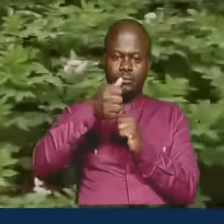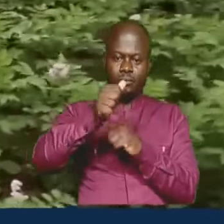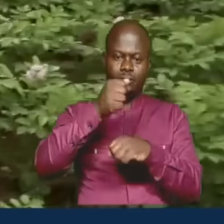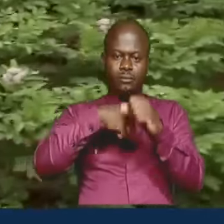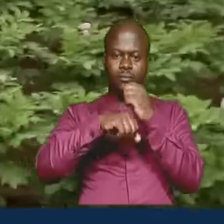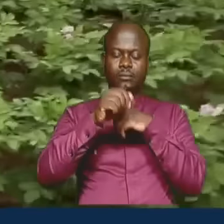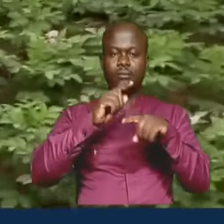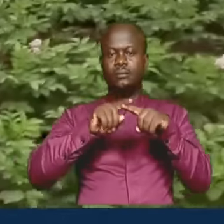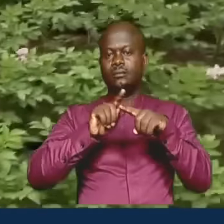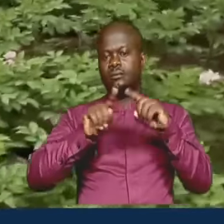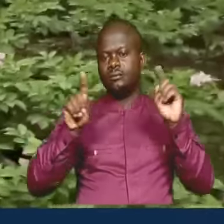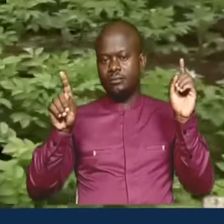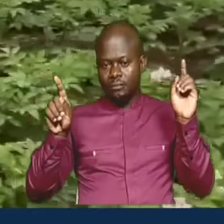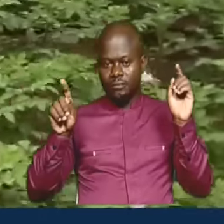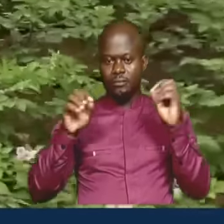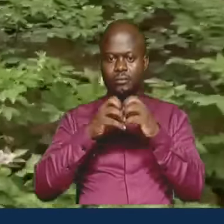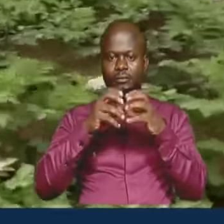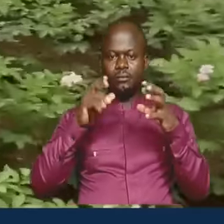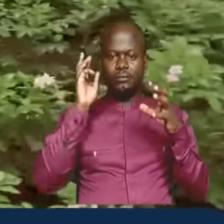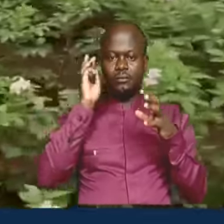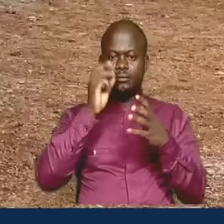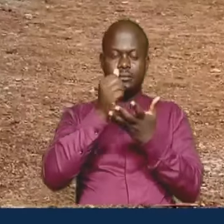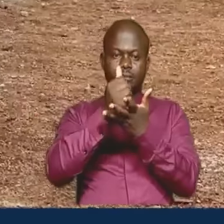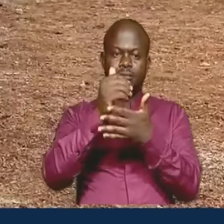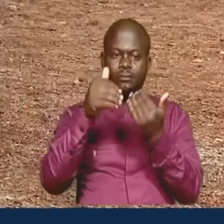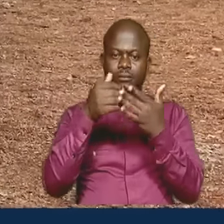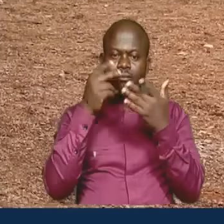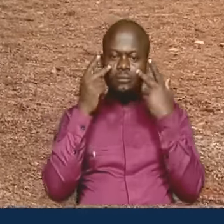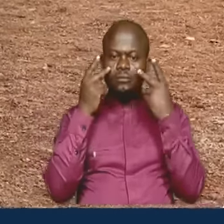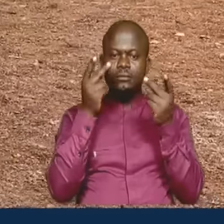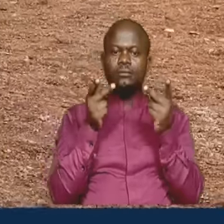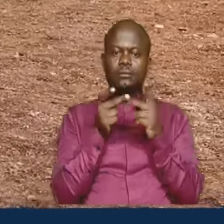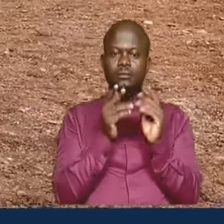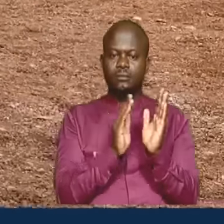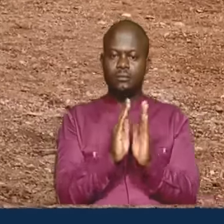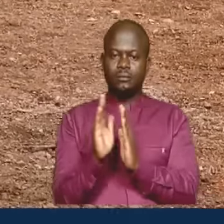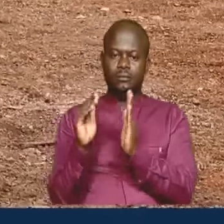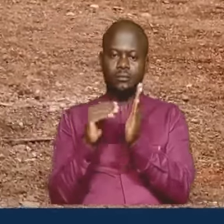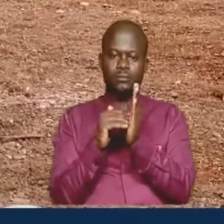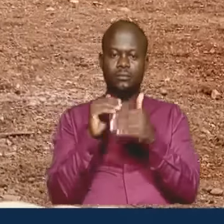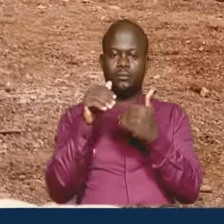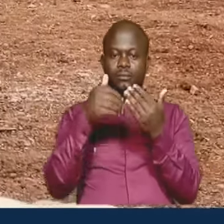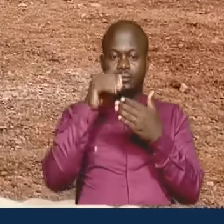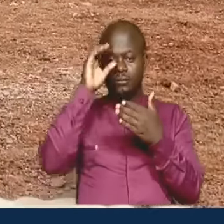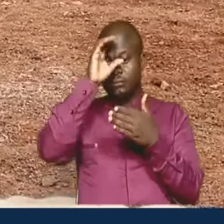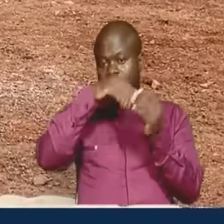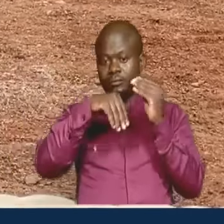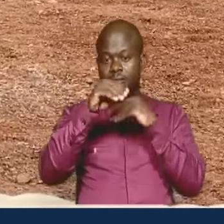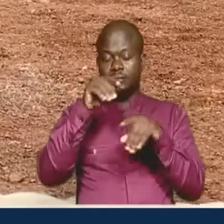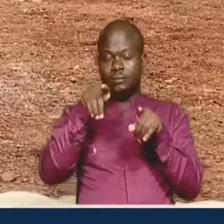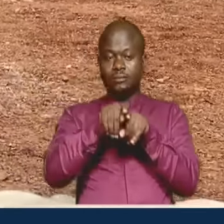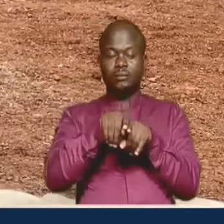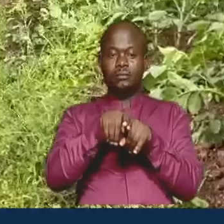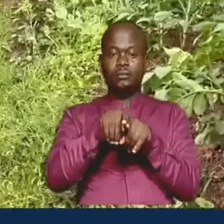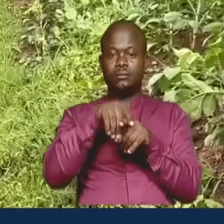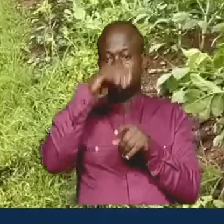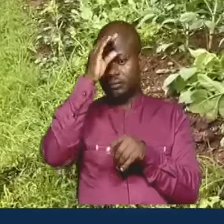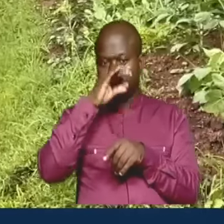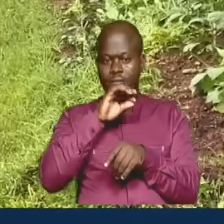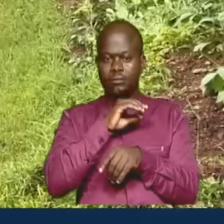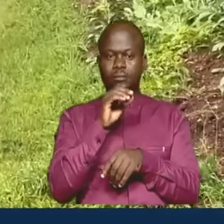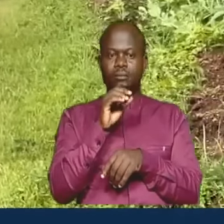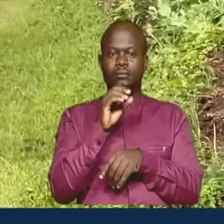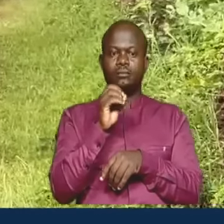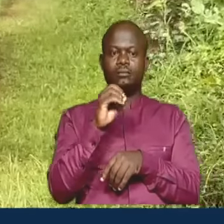byo gutubura imbuto y'ibirayi, uzabafasha kubona aho bayitunganyiriza ndetse unabashakira isoko nk'uko Padiri Nzaburimana Auguste